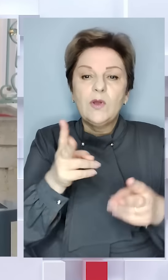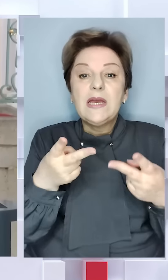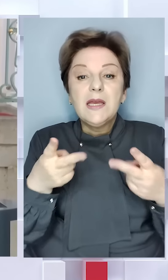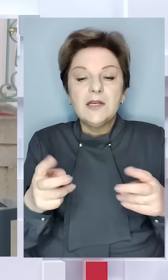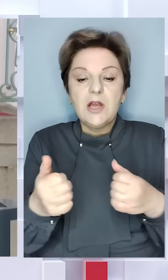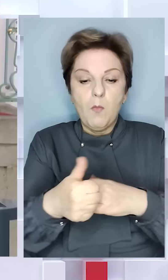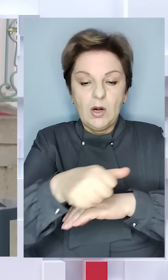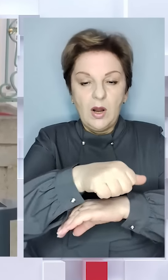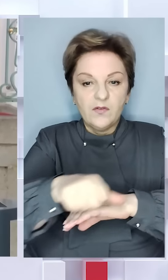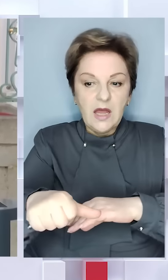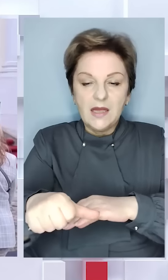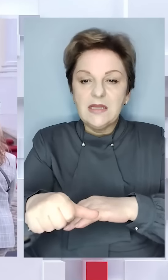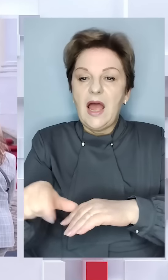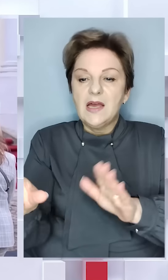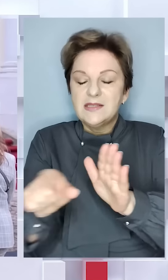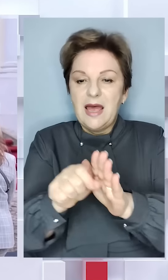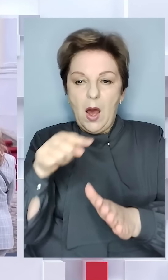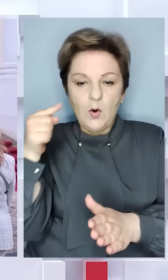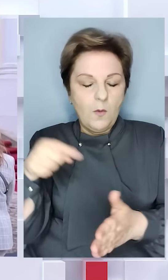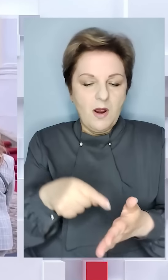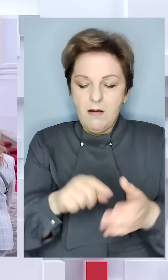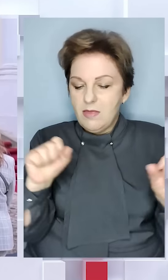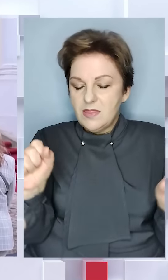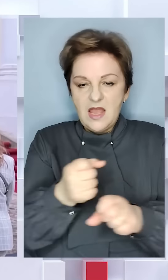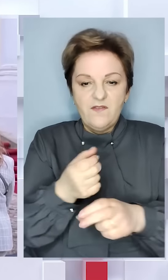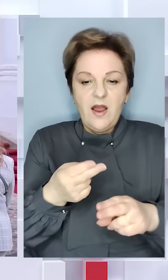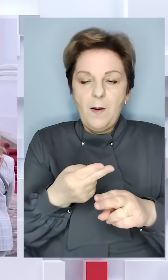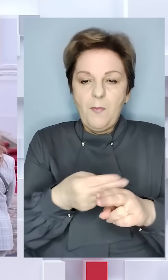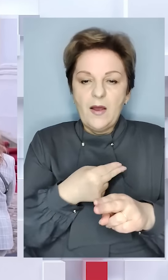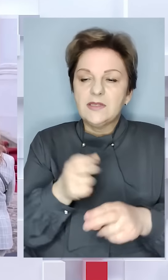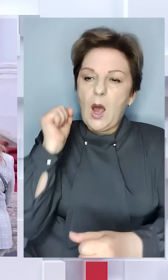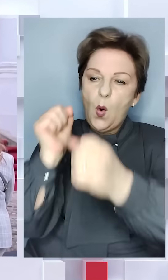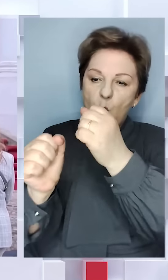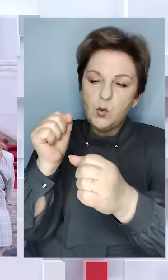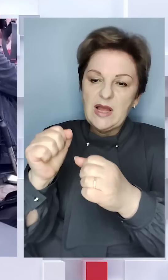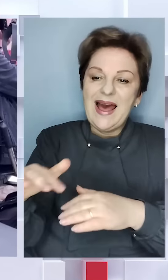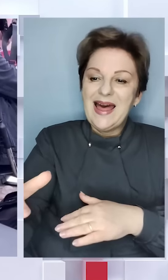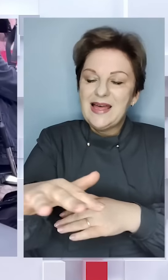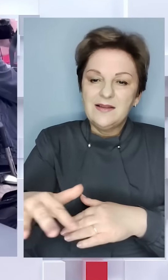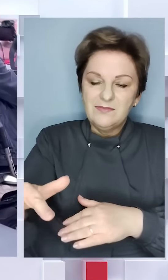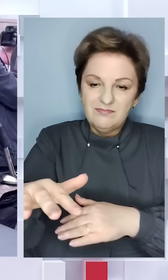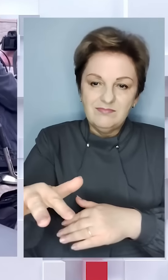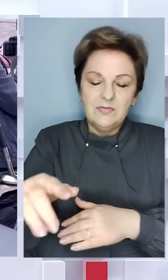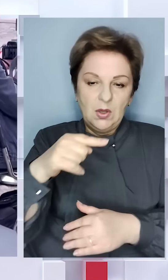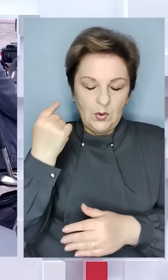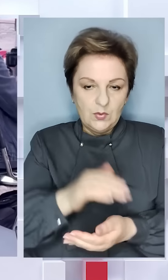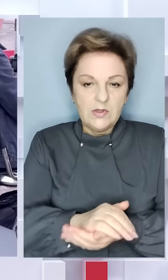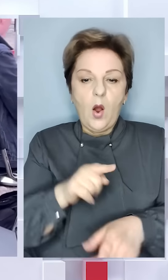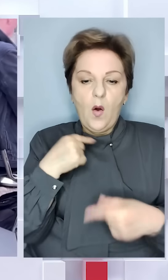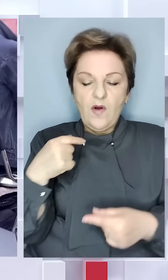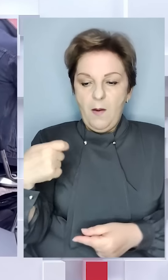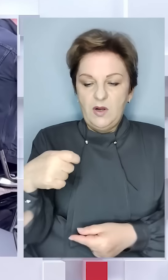інше прикордонне з агресором місто, просто неможливо без ударів по об'єктах на території Росії, каже